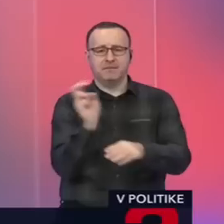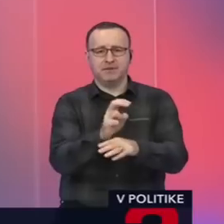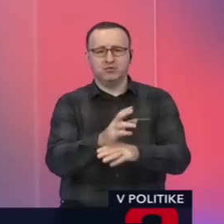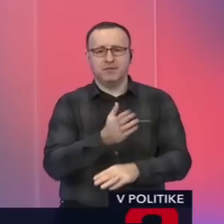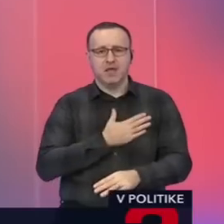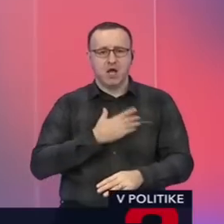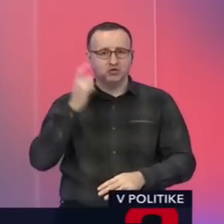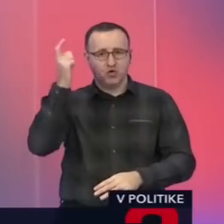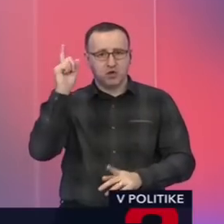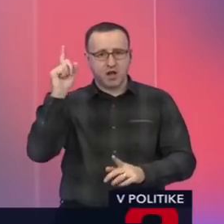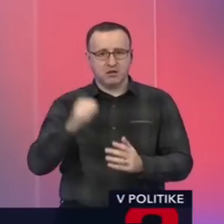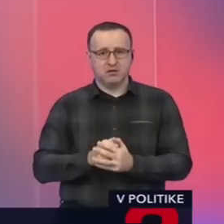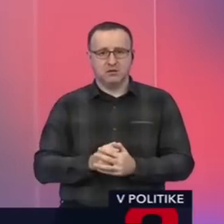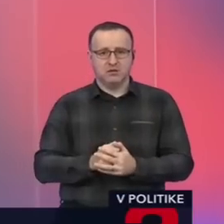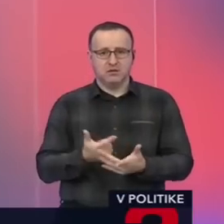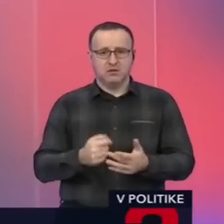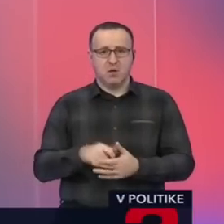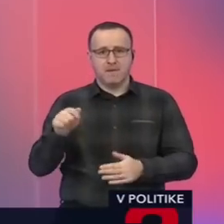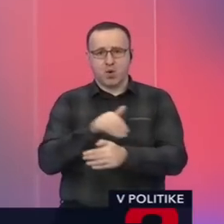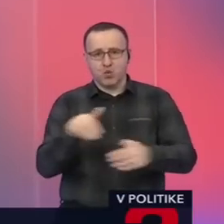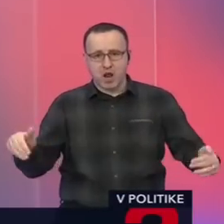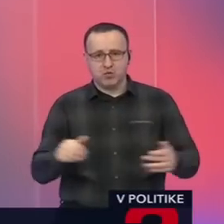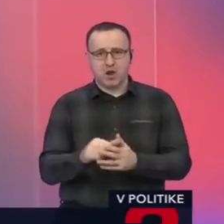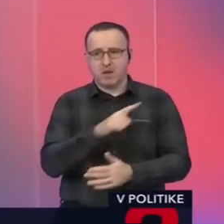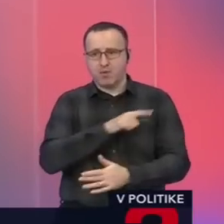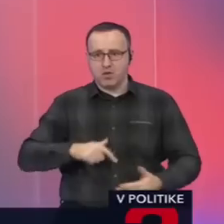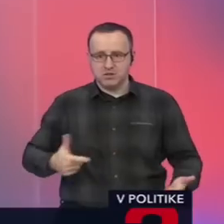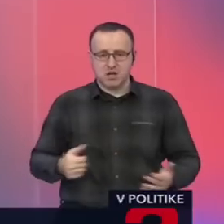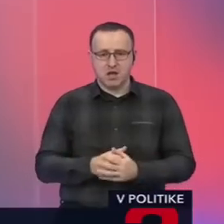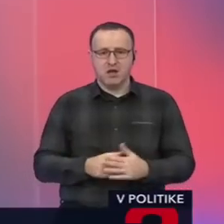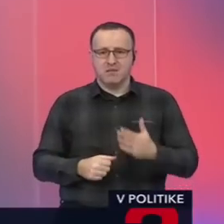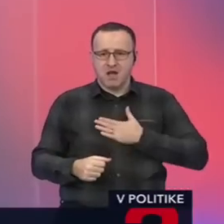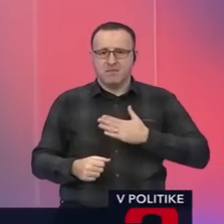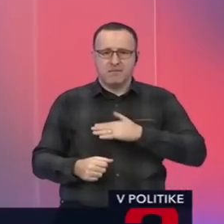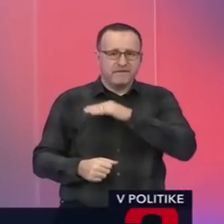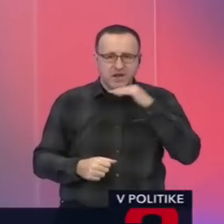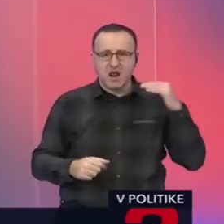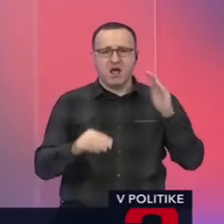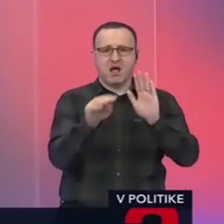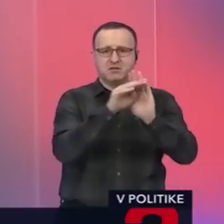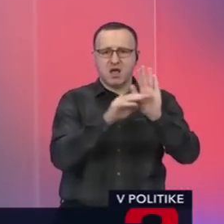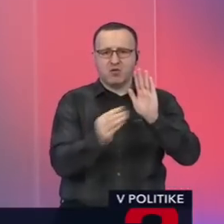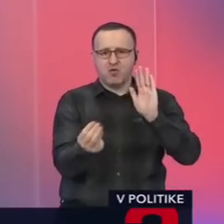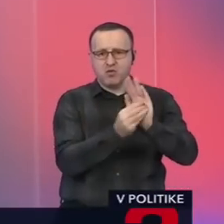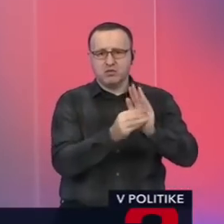našich orgánov činných v trestnom konaní. My máme kopec legislatívy,